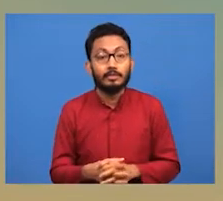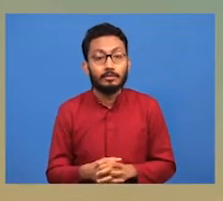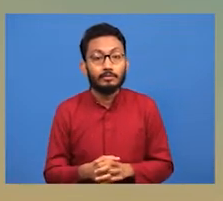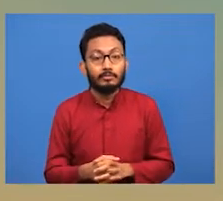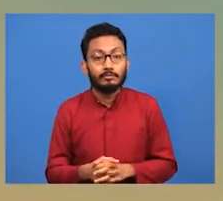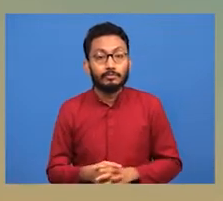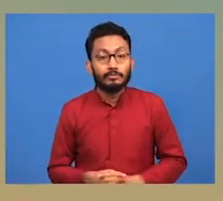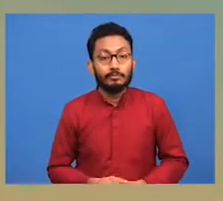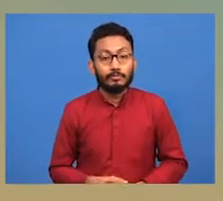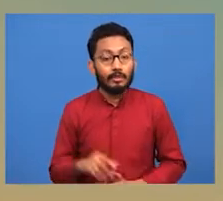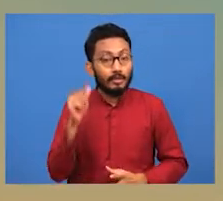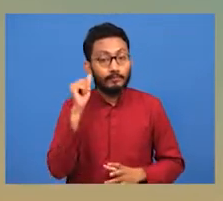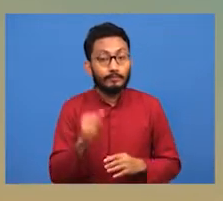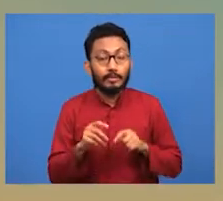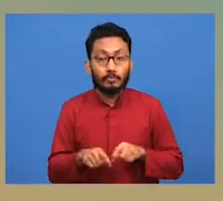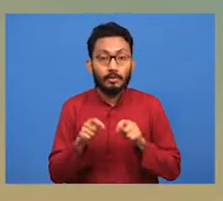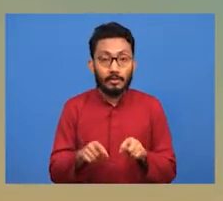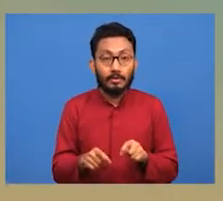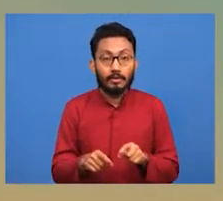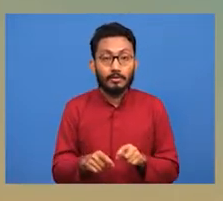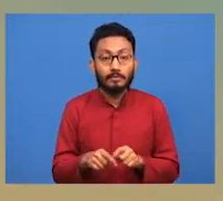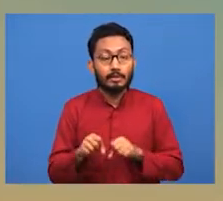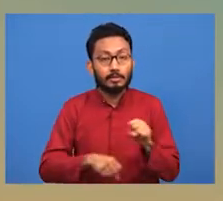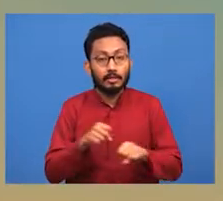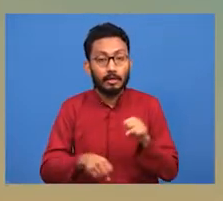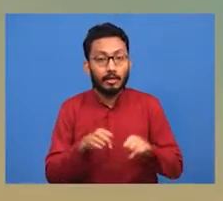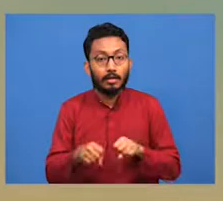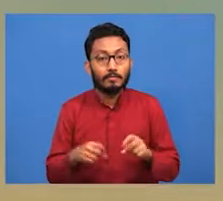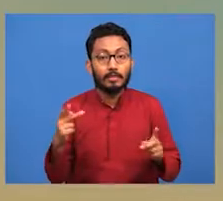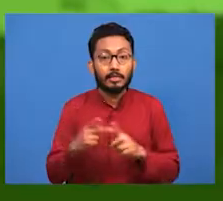Adam menunggang basikal ke rumah Ali.